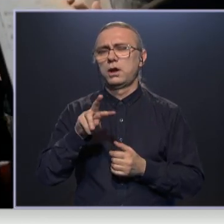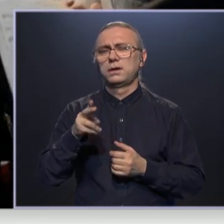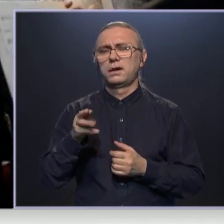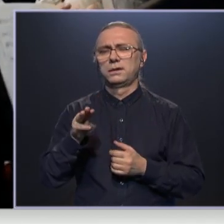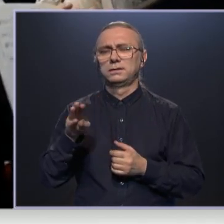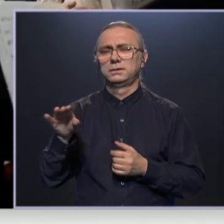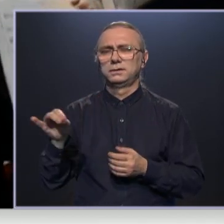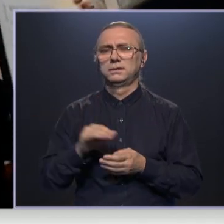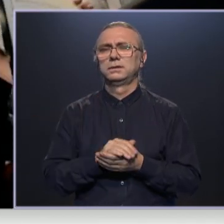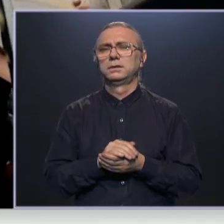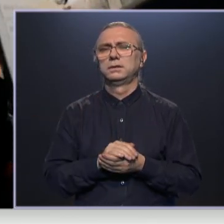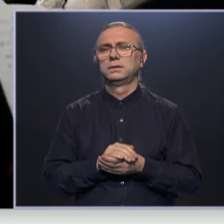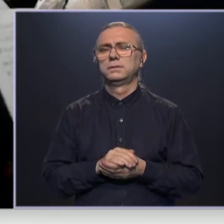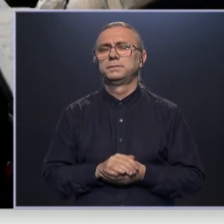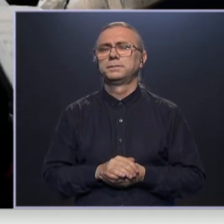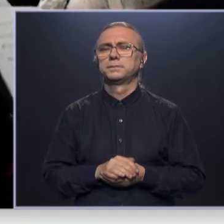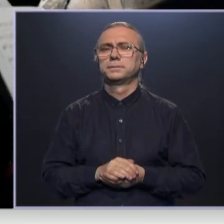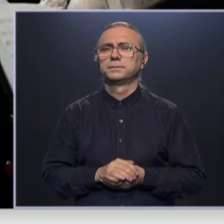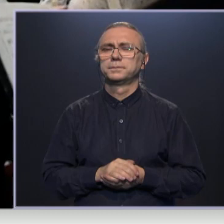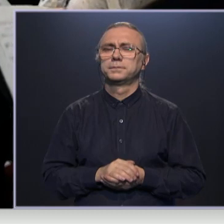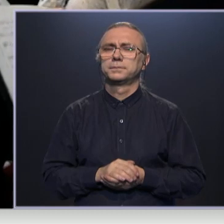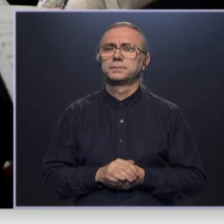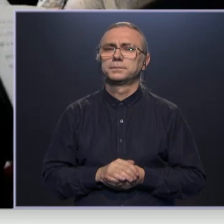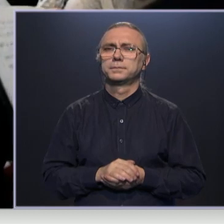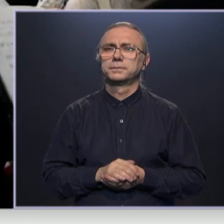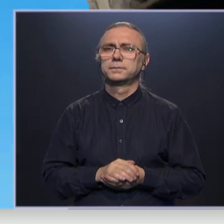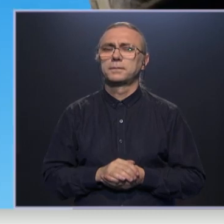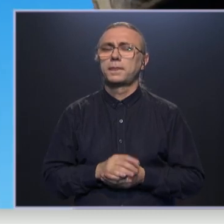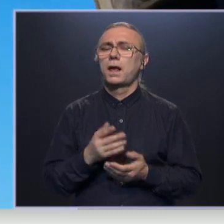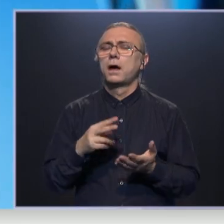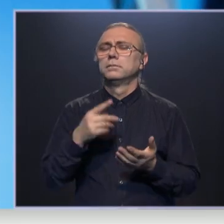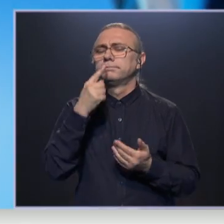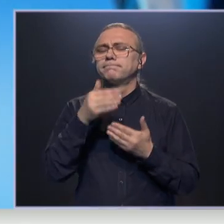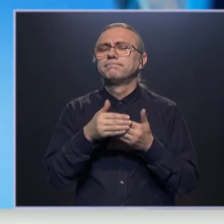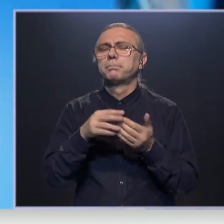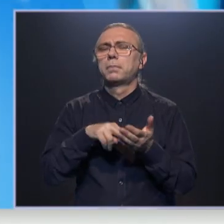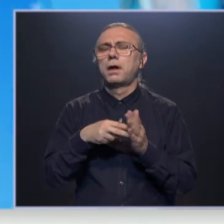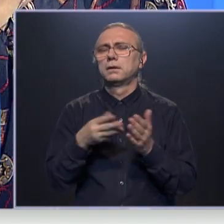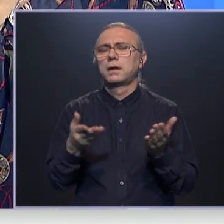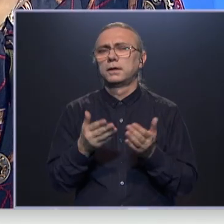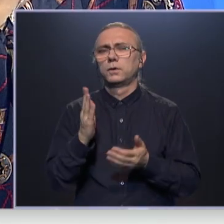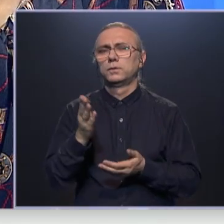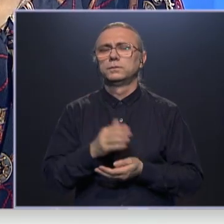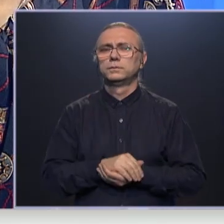храмах тех городах, где они находятся. Какие ближайшие планы у коллектива?